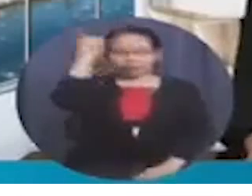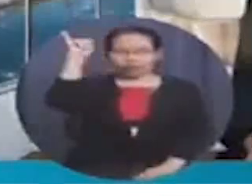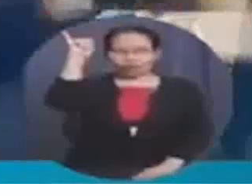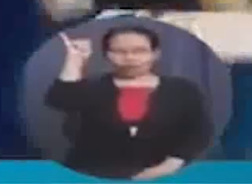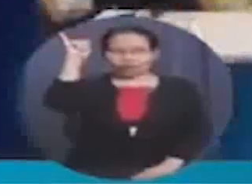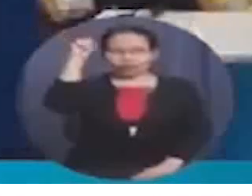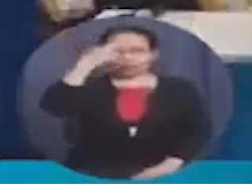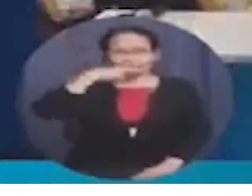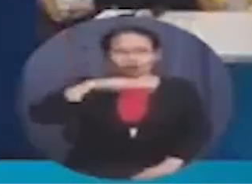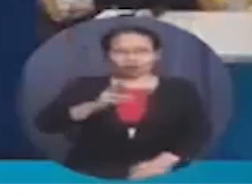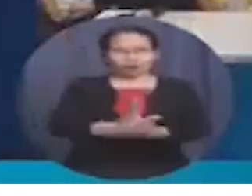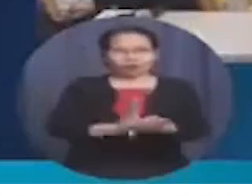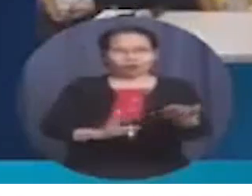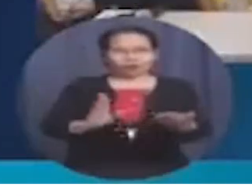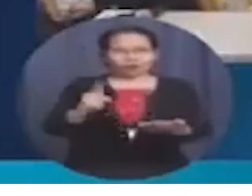1:25 ng Roma. Pakinggan nyo.